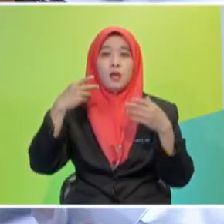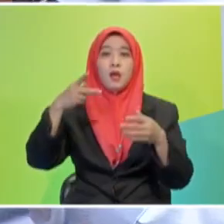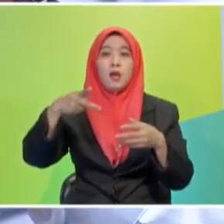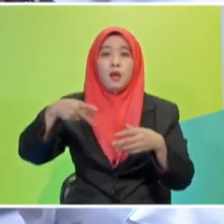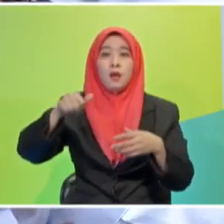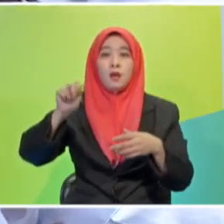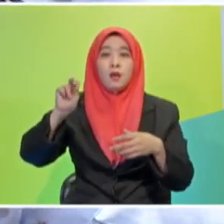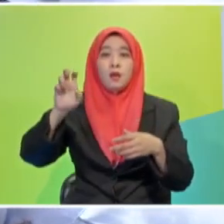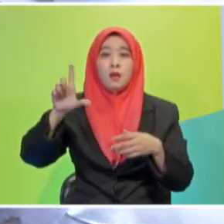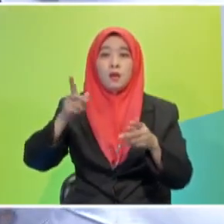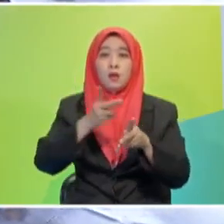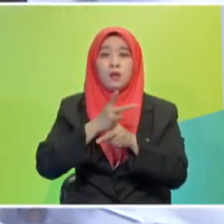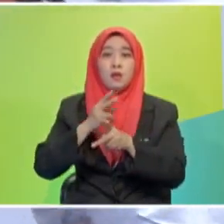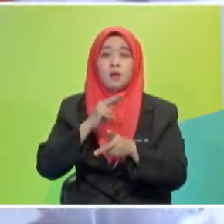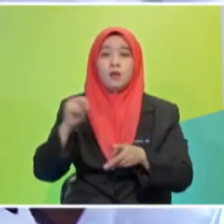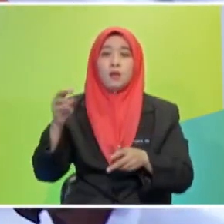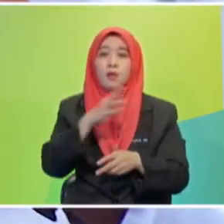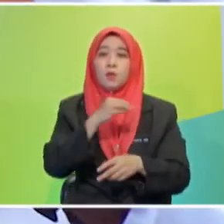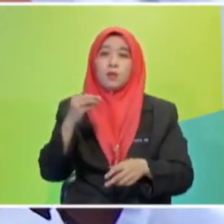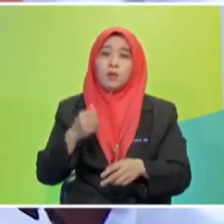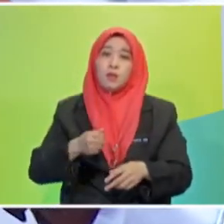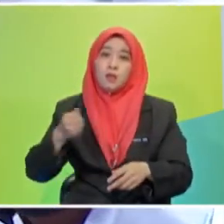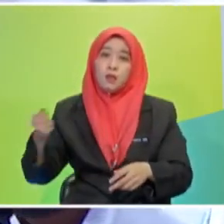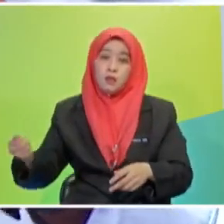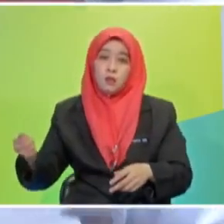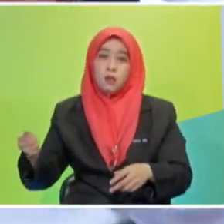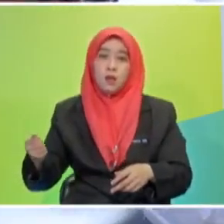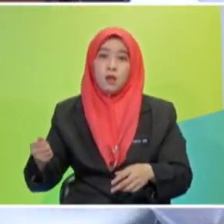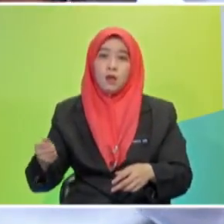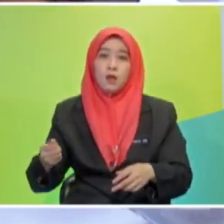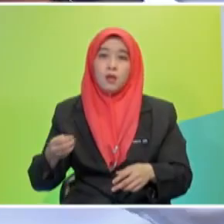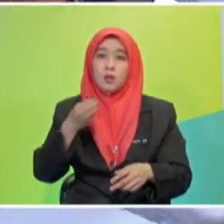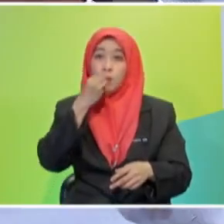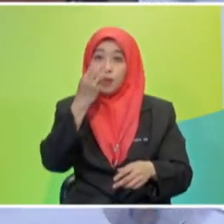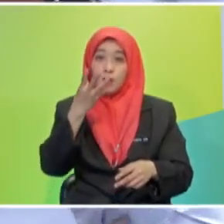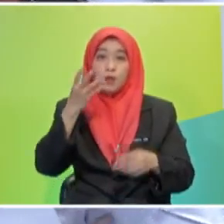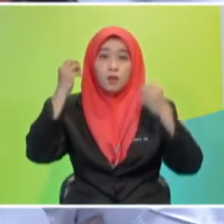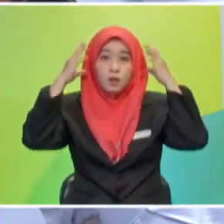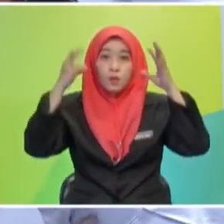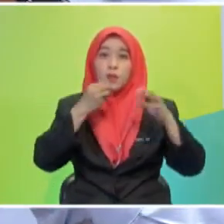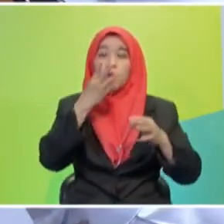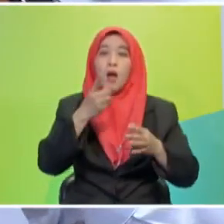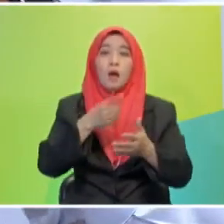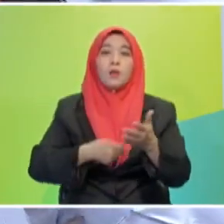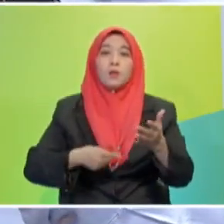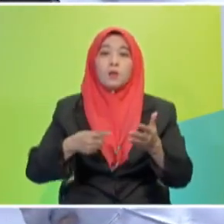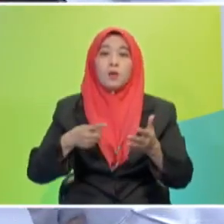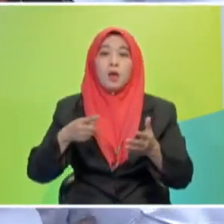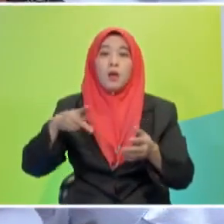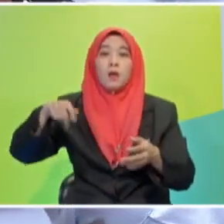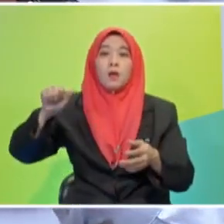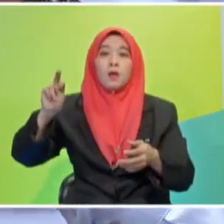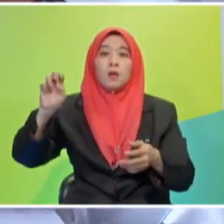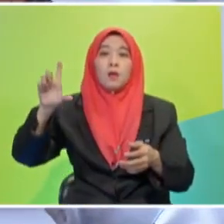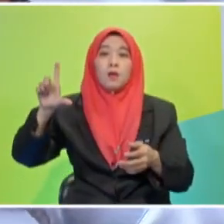cikgu. Panel kawalan dan sensor. Jadi cikgu akan terangkan dulu apa itu panel kawalan. Okey, panel